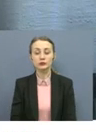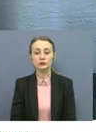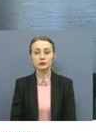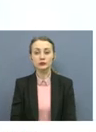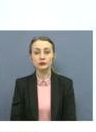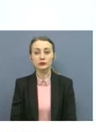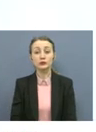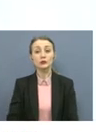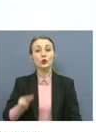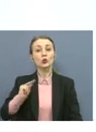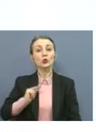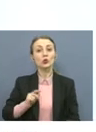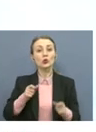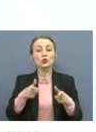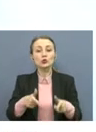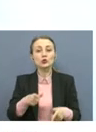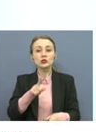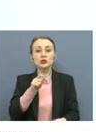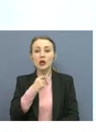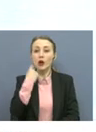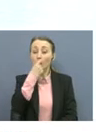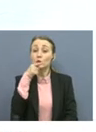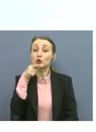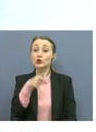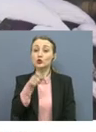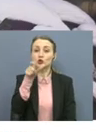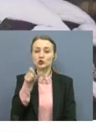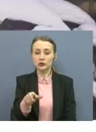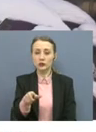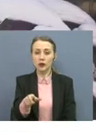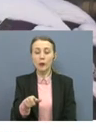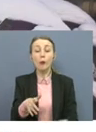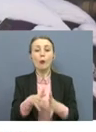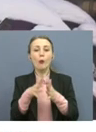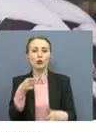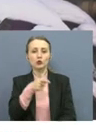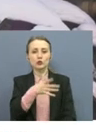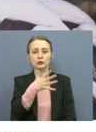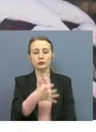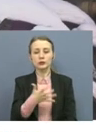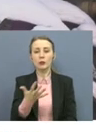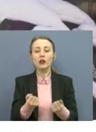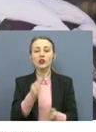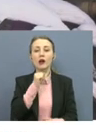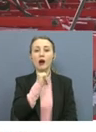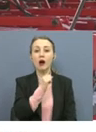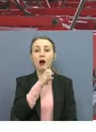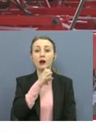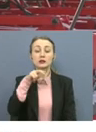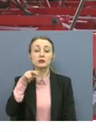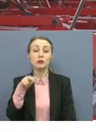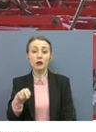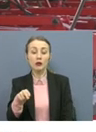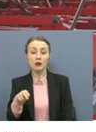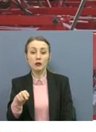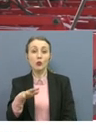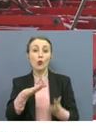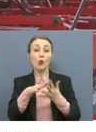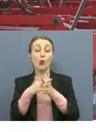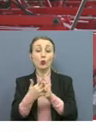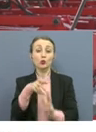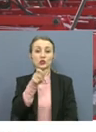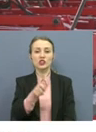кәсіпкерлік нысаны тіркеліпті. Олардың жалпы саны 1500-ға жуық. Өңір экономикасының басым бөлігін ауыл шаруашылығы құрайды. Қазір аудан шаруалары